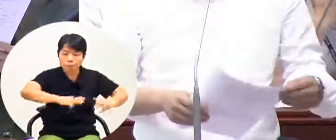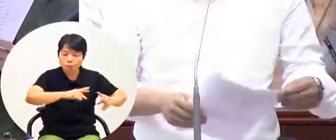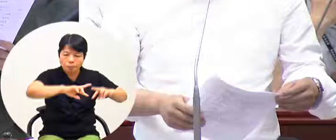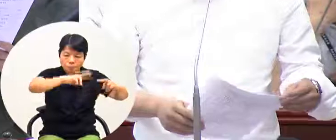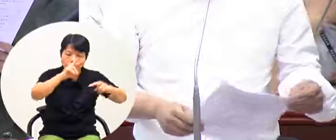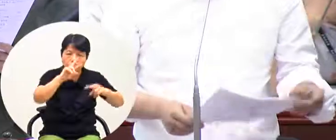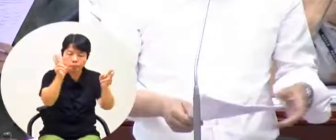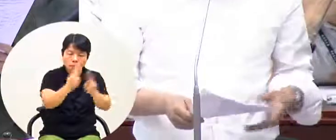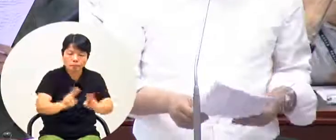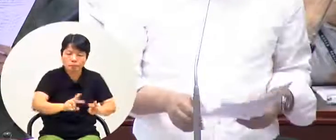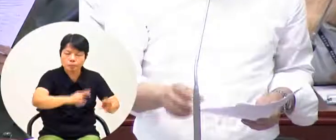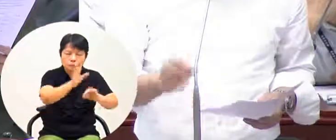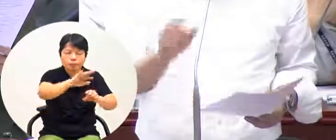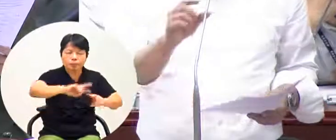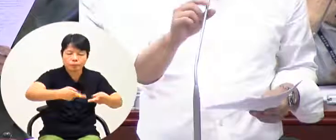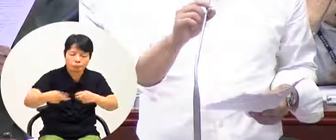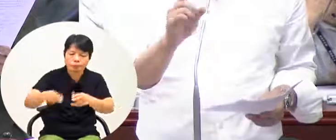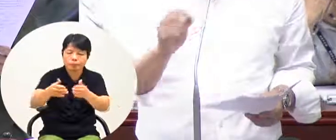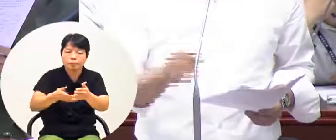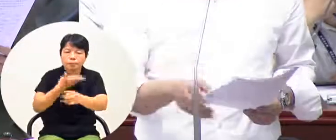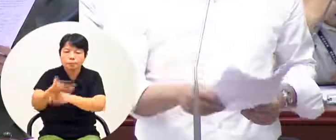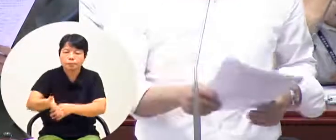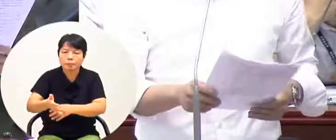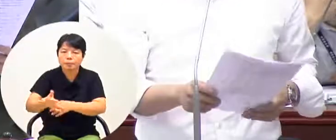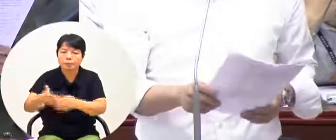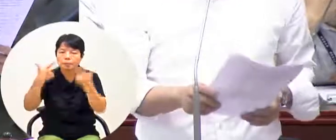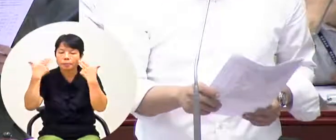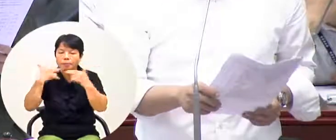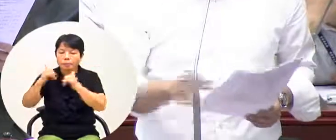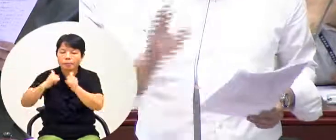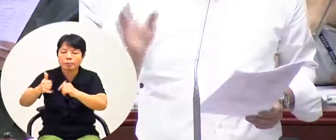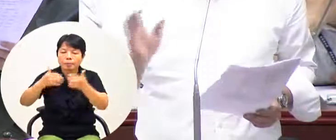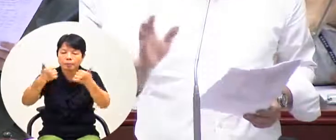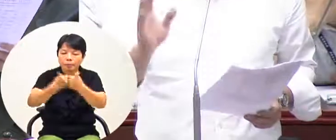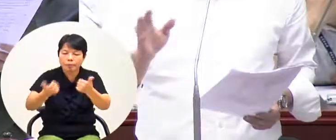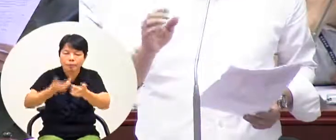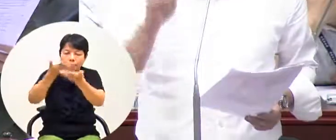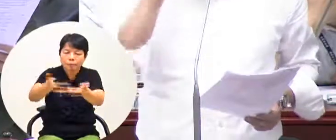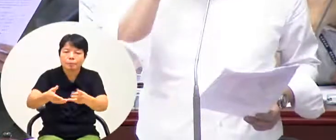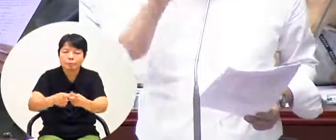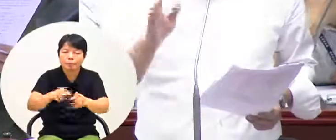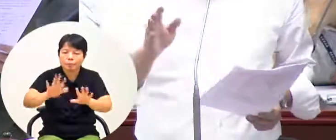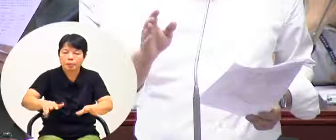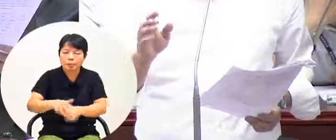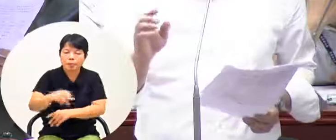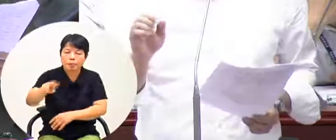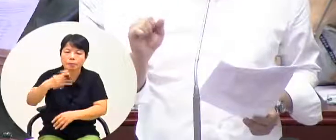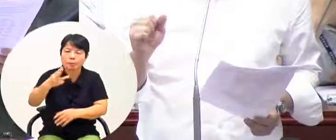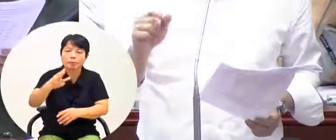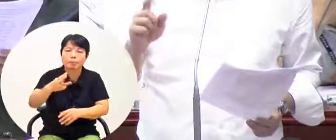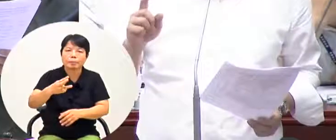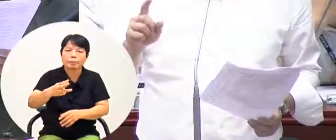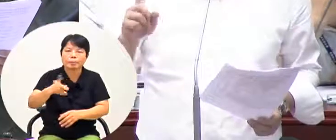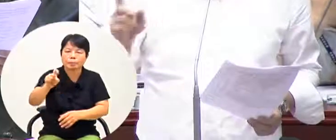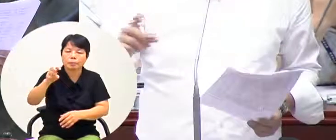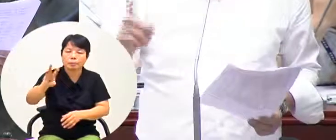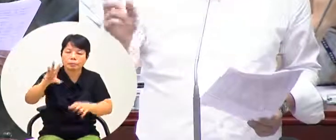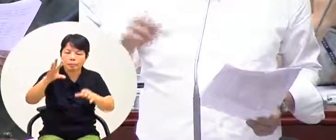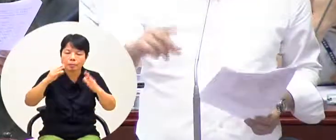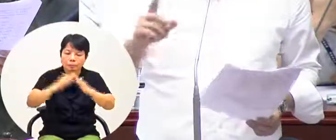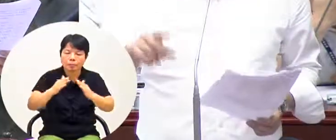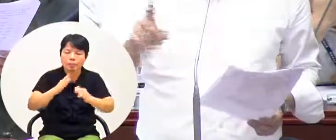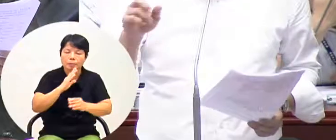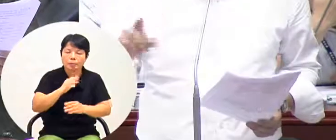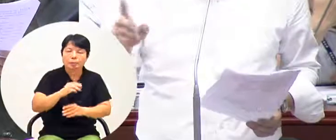局。 可是我们现在只有55户哎。 我们现在总共有300多户，那 313户吗？ 55户是， 就刚才我讲的那个数据吗？